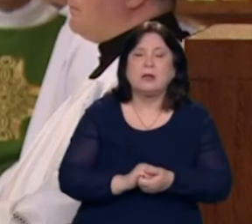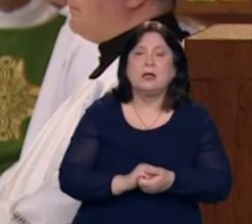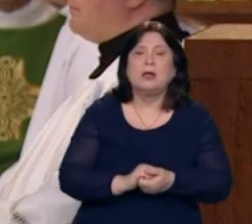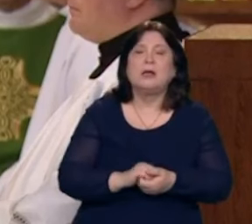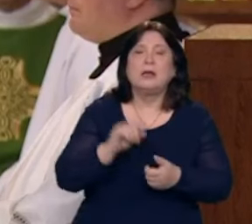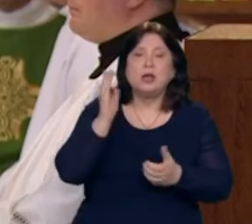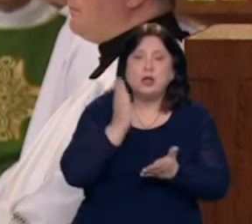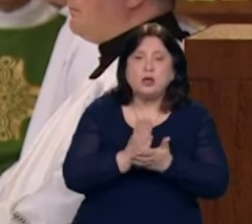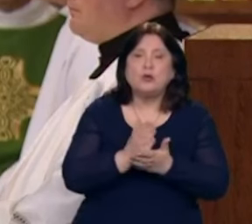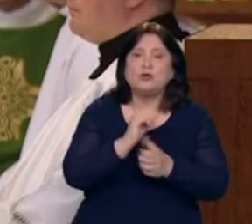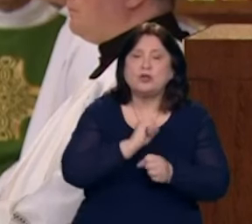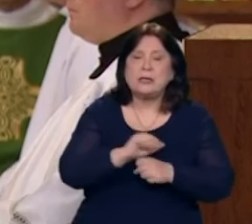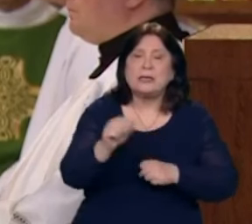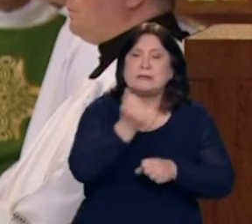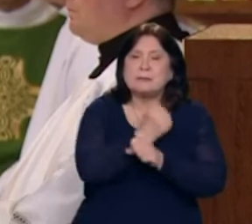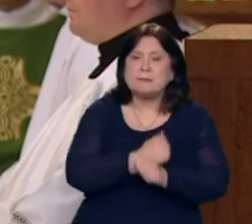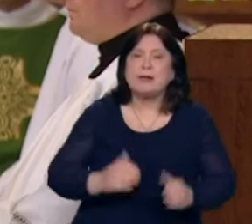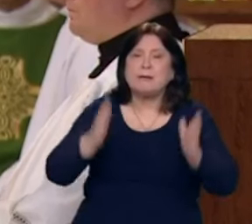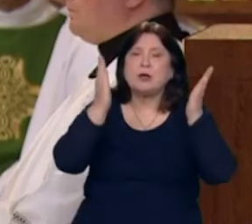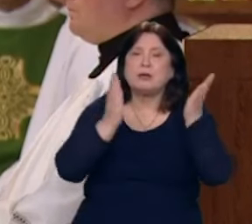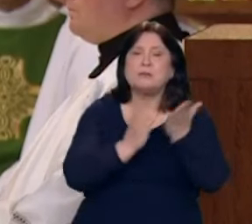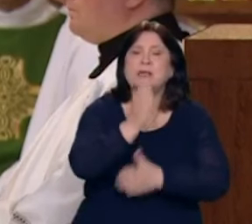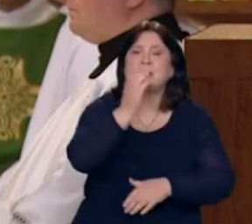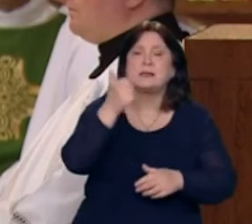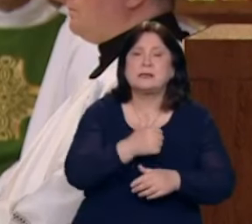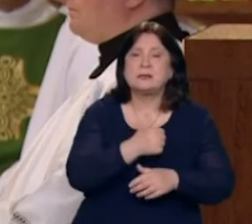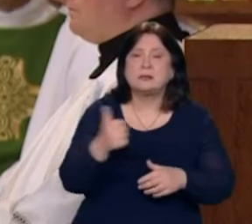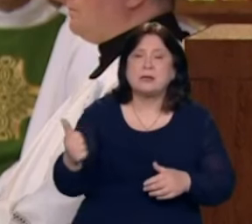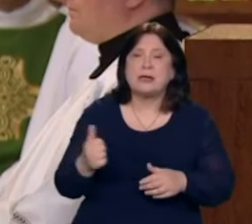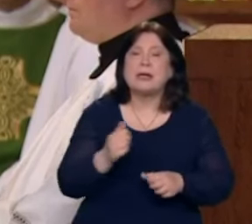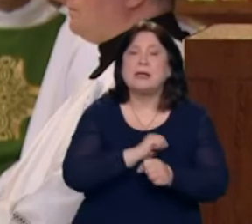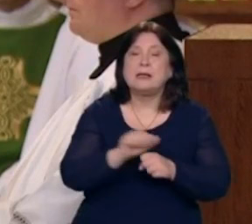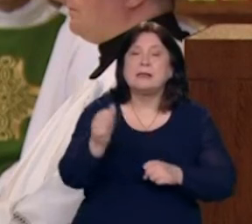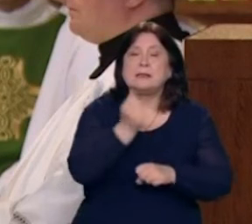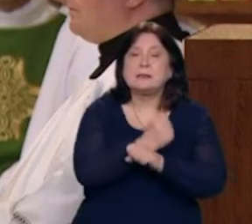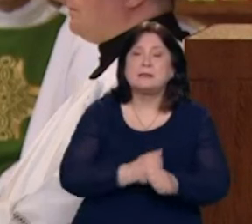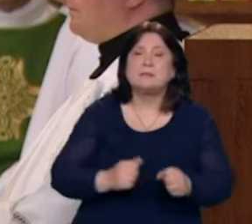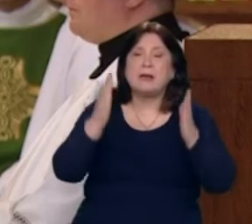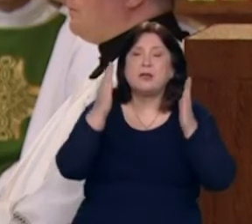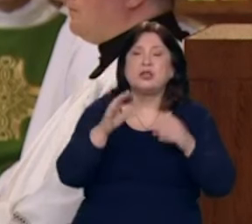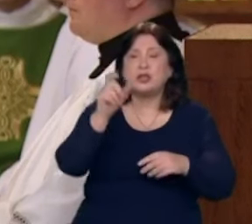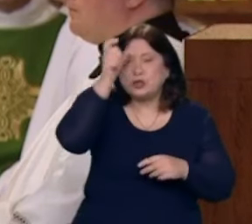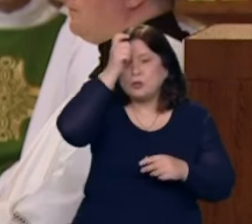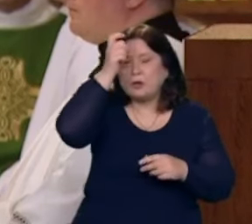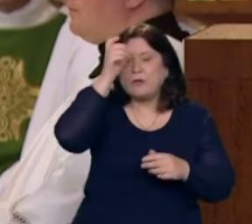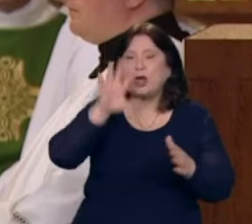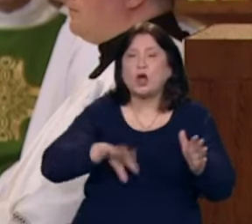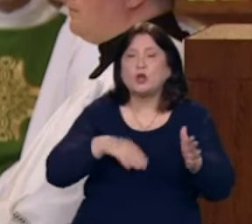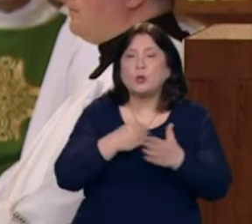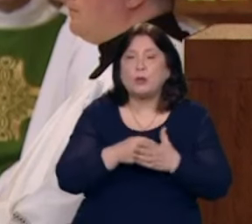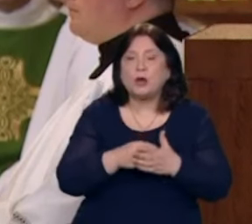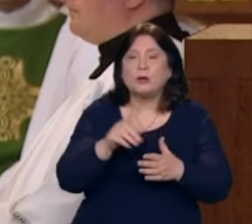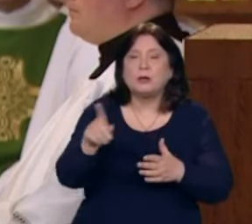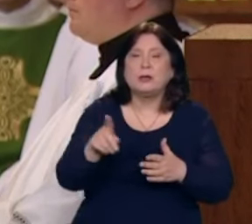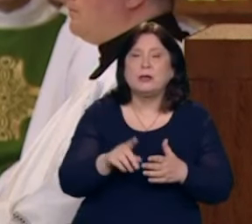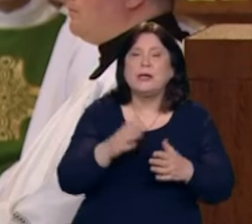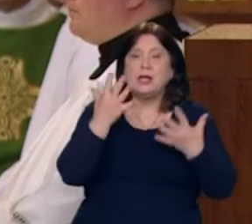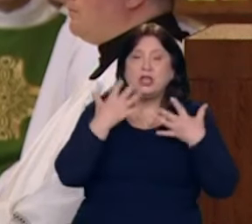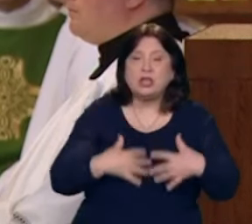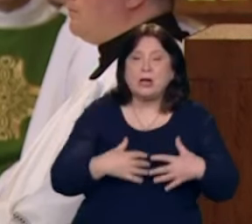odkupiony przez Chrystusa że odkupiony jest człowiek odkupiony jest